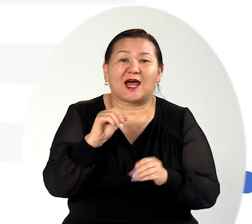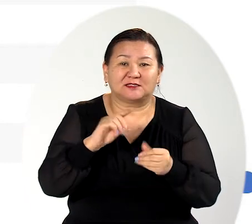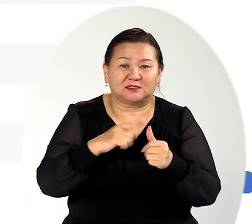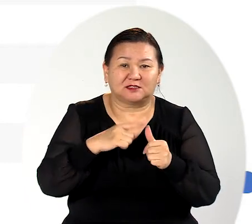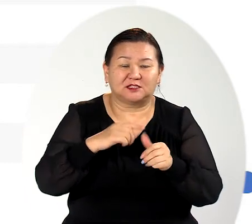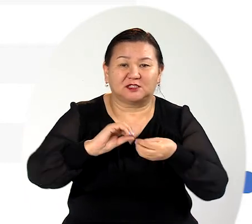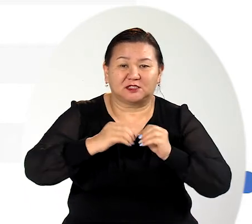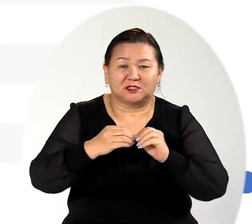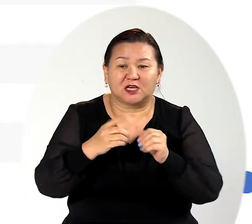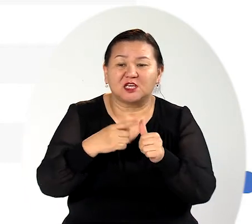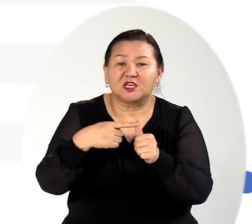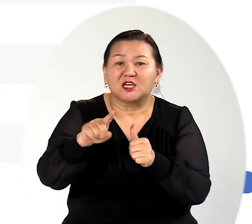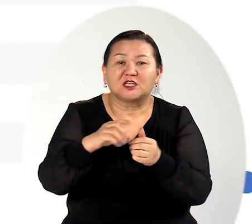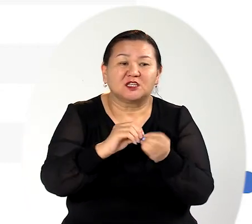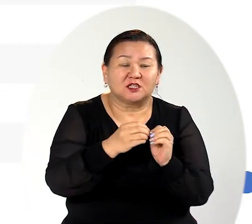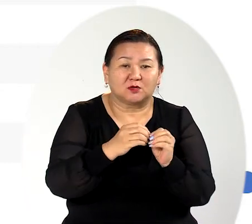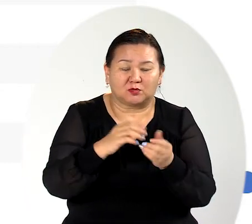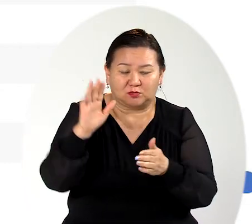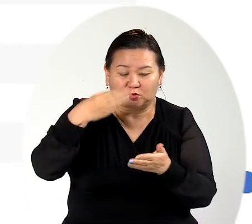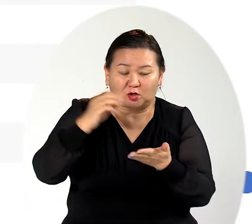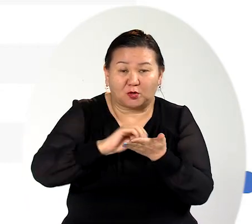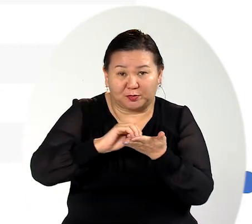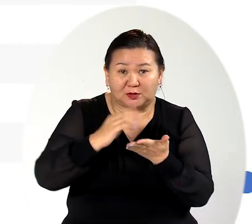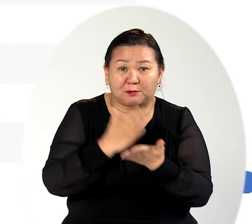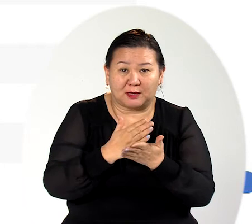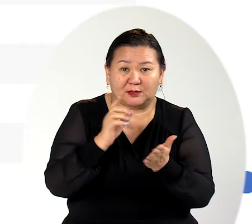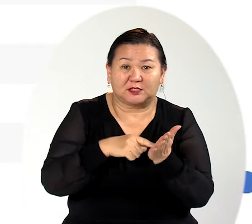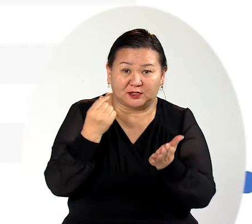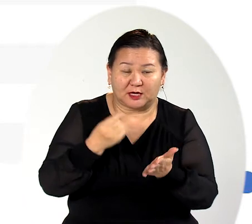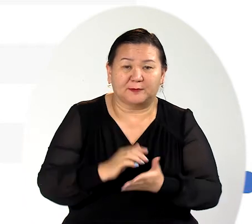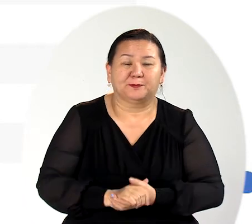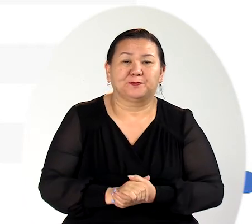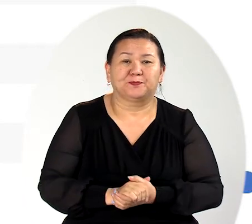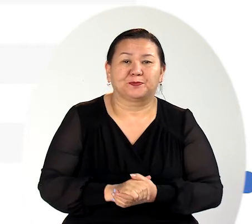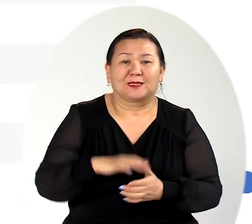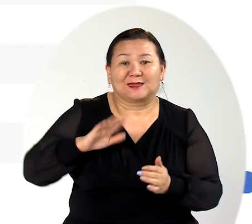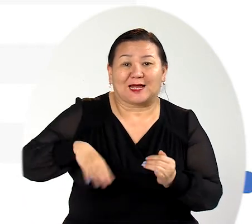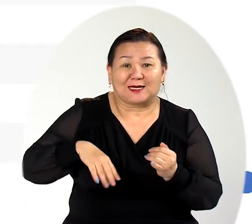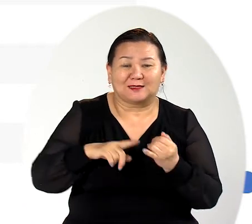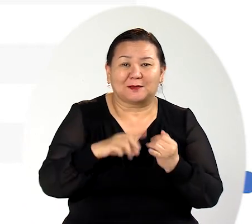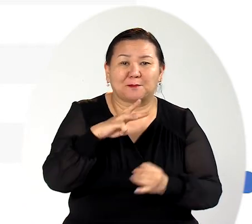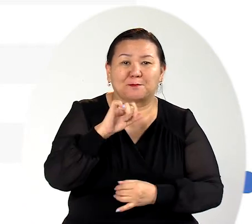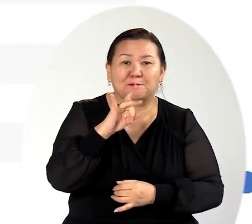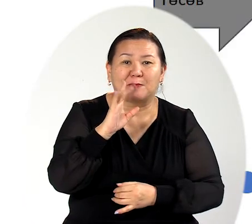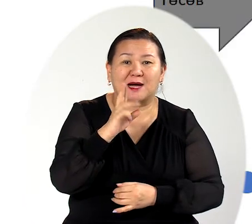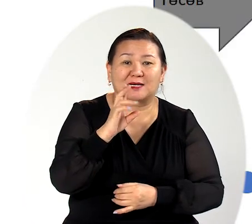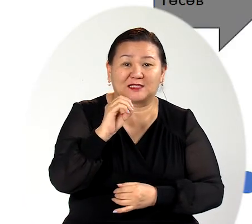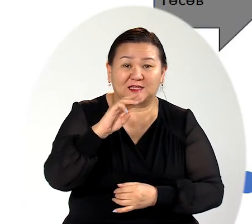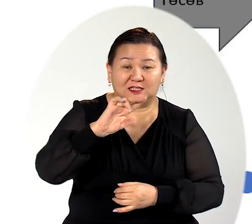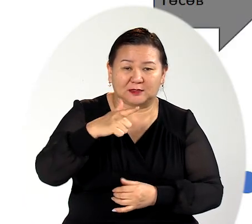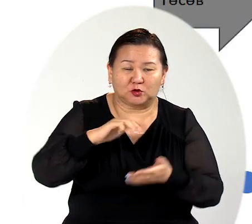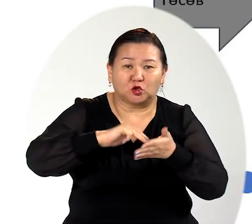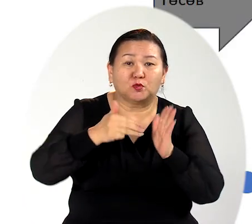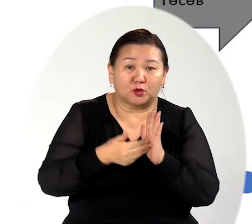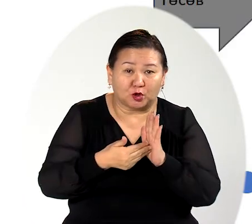гэдгээ тодорхой тусгаж өгсөн байх шаардлагатай байдаг. За дараагийн хэсэг маань маркетинг гэж байна. Маркетингийн